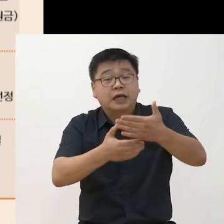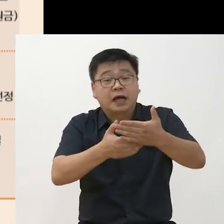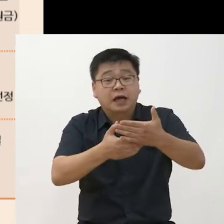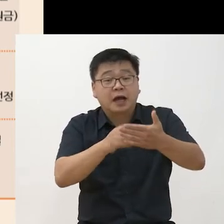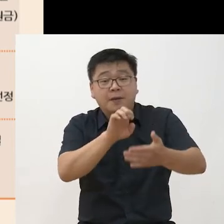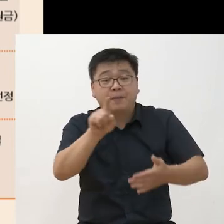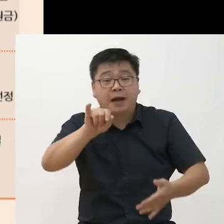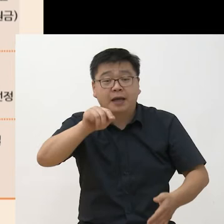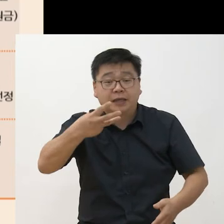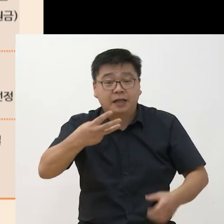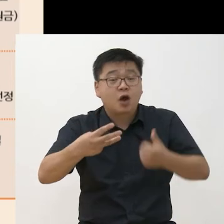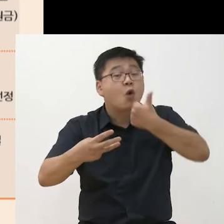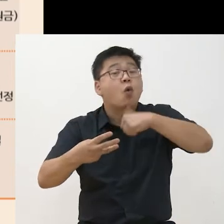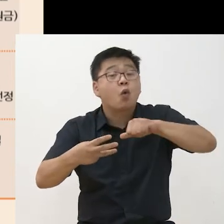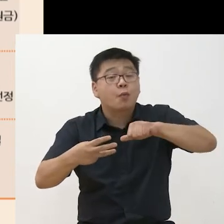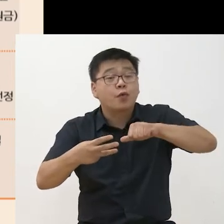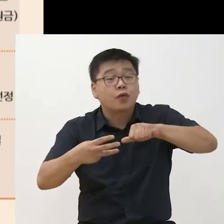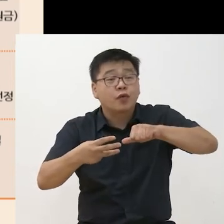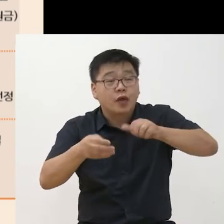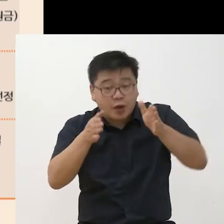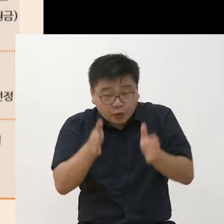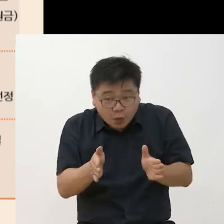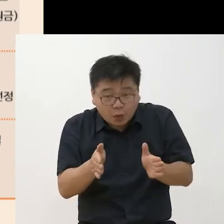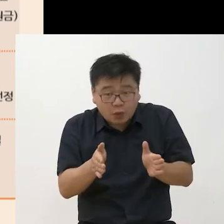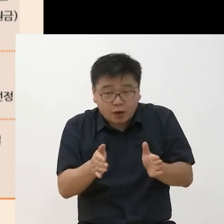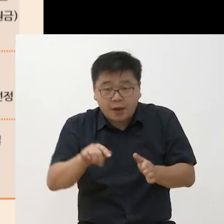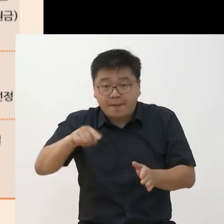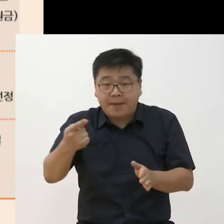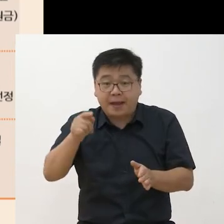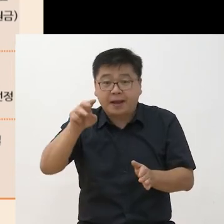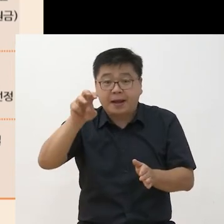이내 100MB 이내로 정하였습니다.